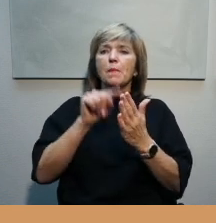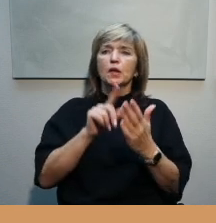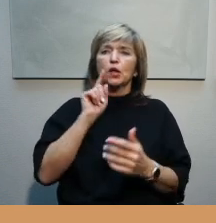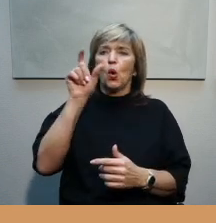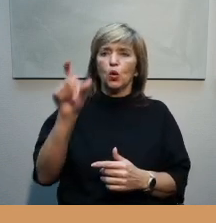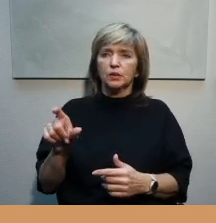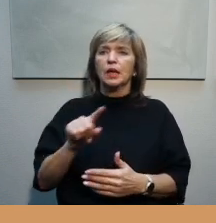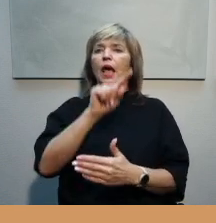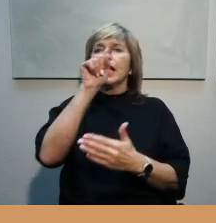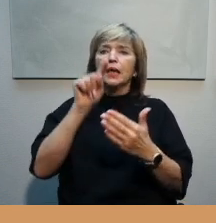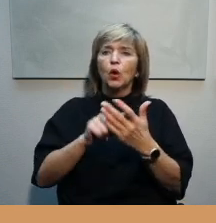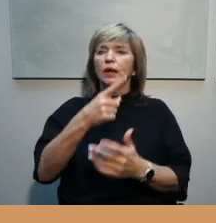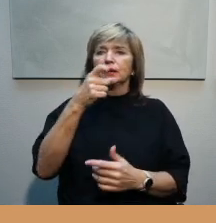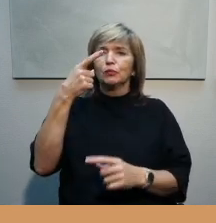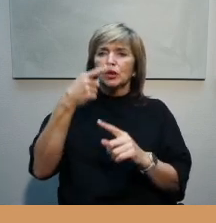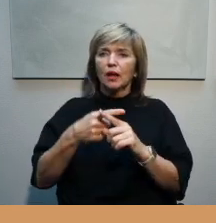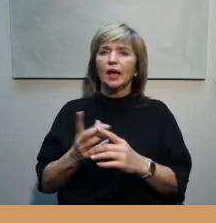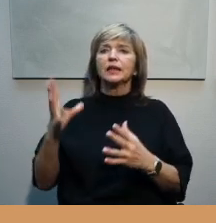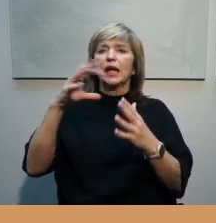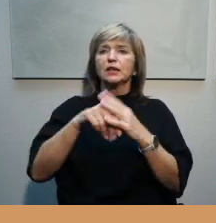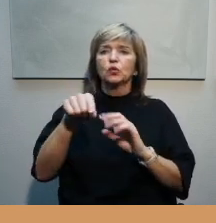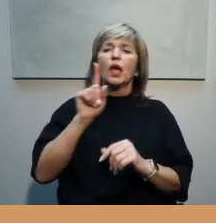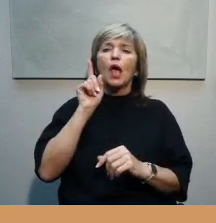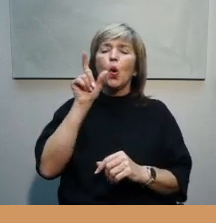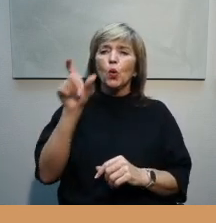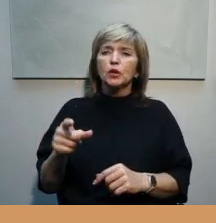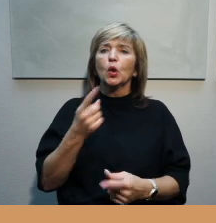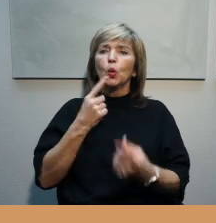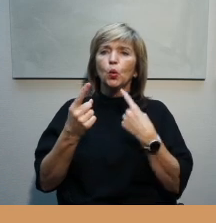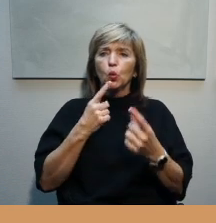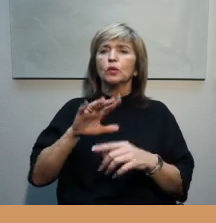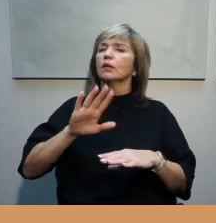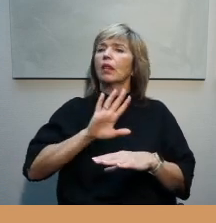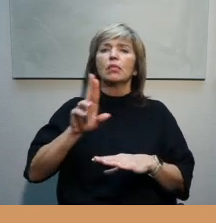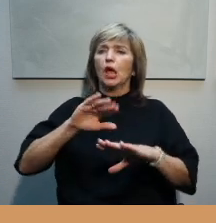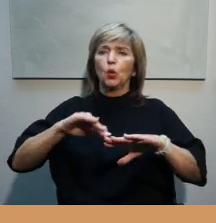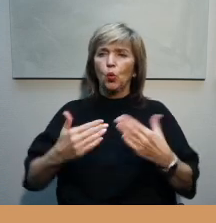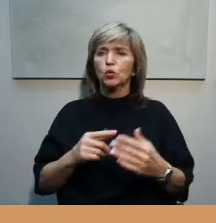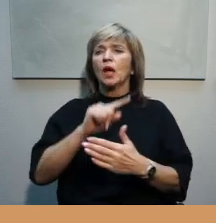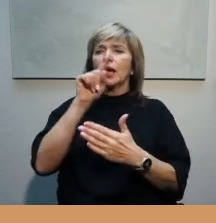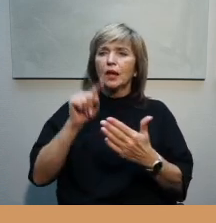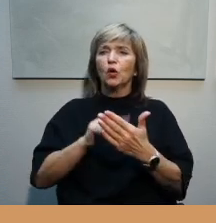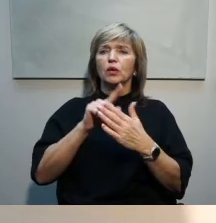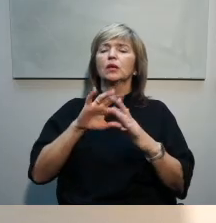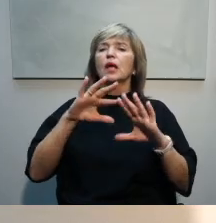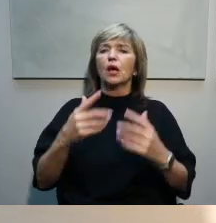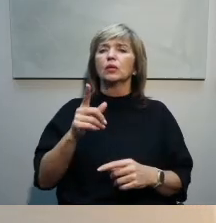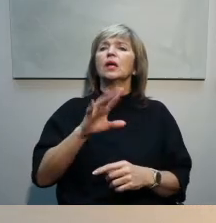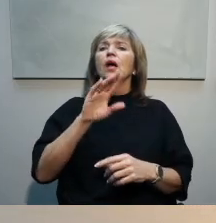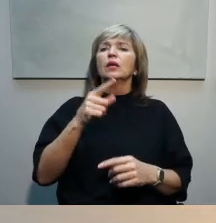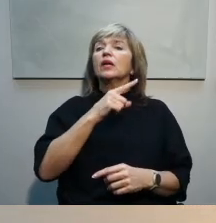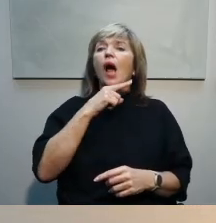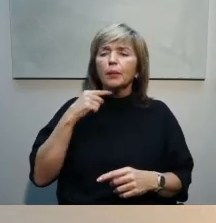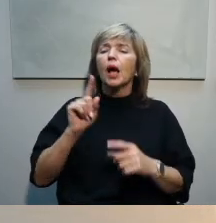jaunietim, jautā 100 reizes, iesaisti to jaunieti, runā nenogurstoši, uzdot tos jautājumus arī tad, kad jaunietis saka, ka